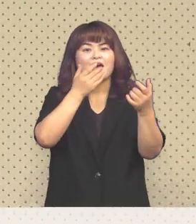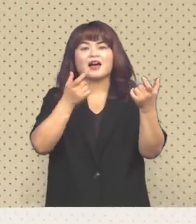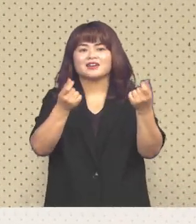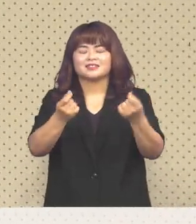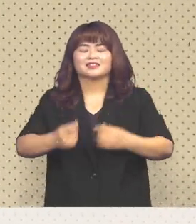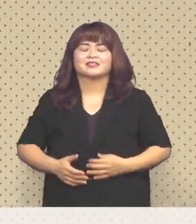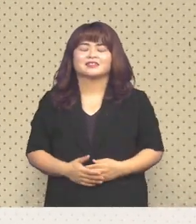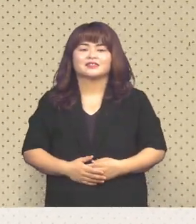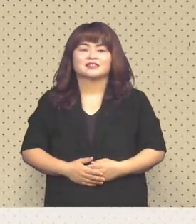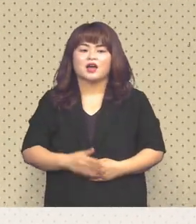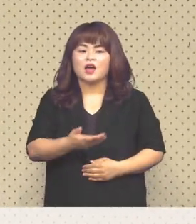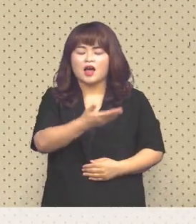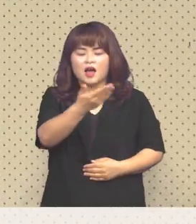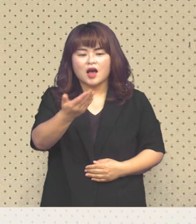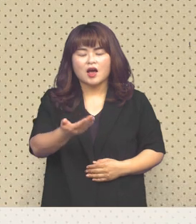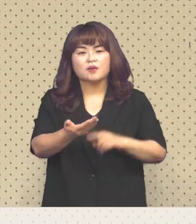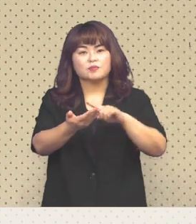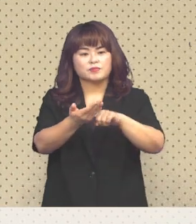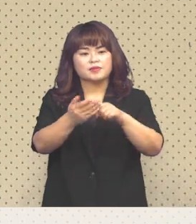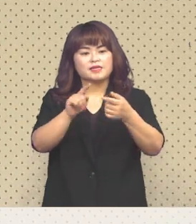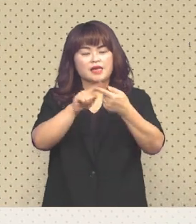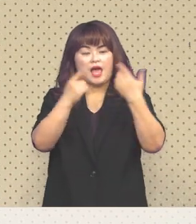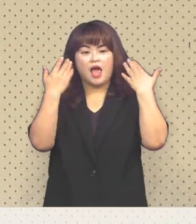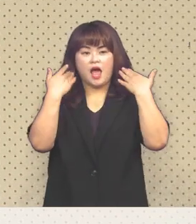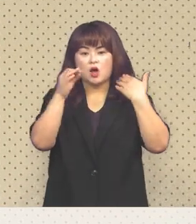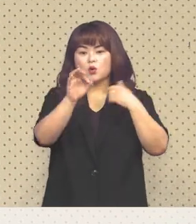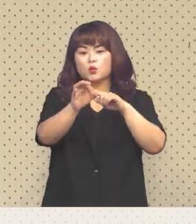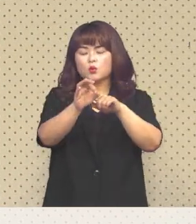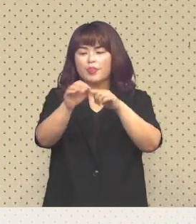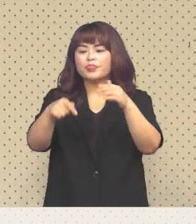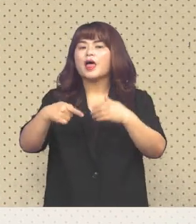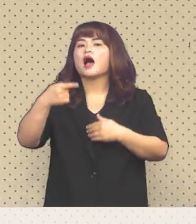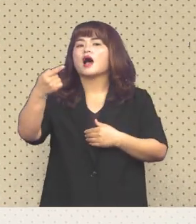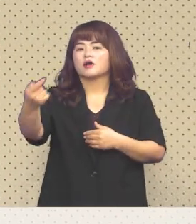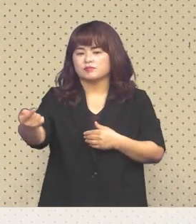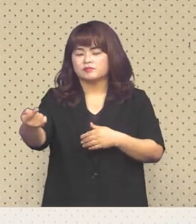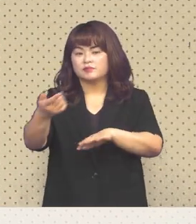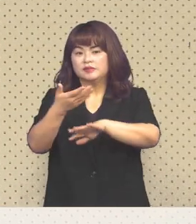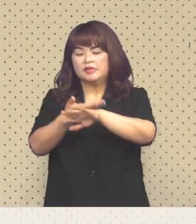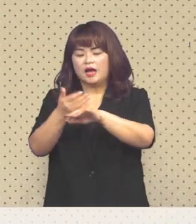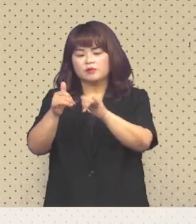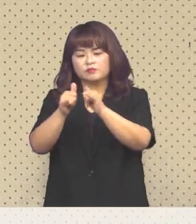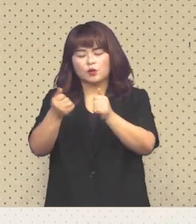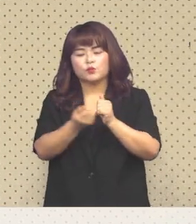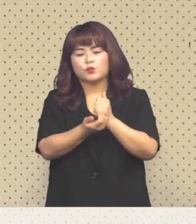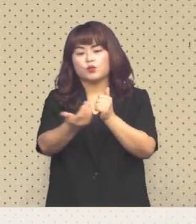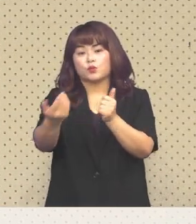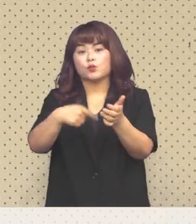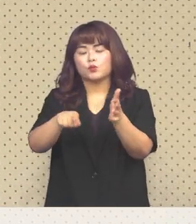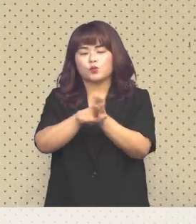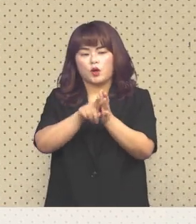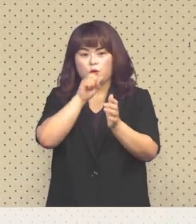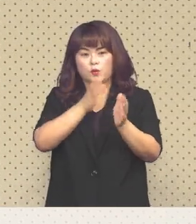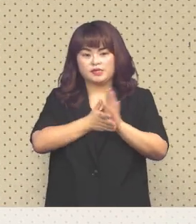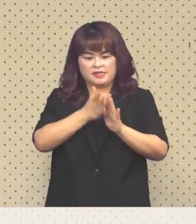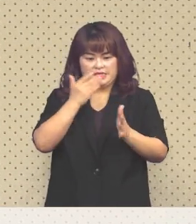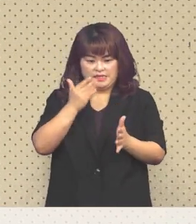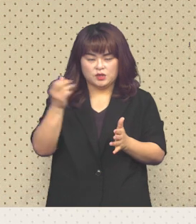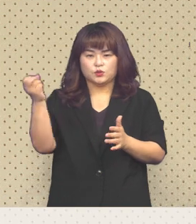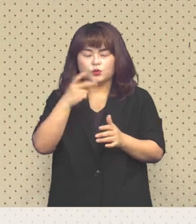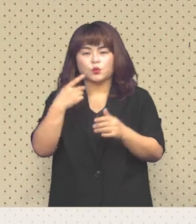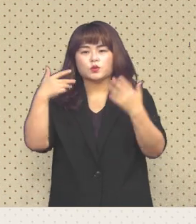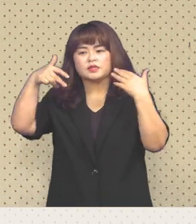생각을 하고 여러분들의 이다음 장학금 수요 대상자들에게도 더욱더 힘이 되도록 우리 시가